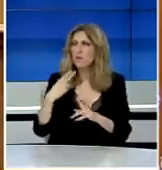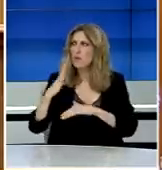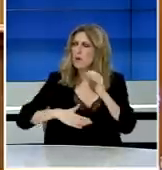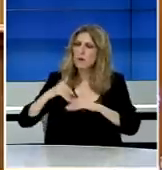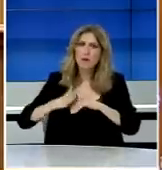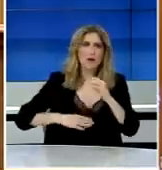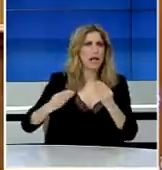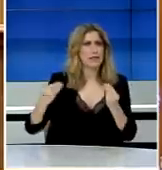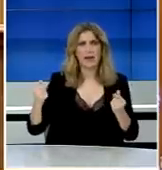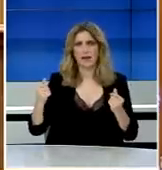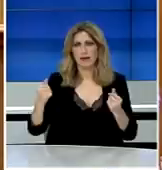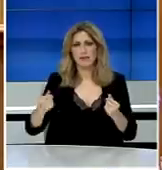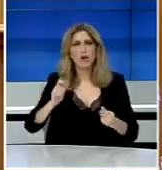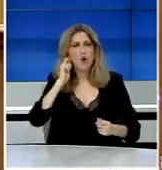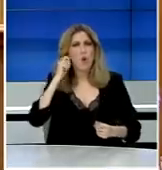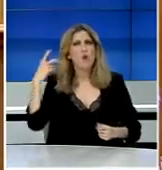τους